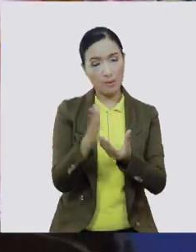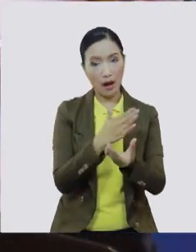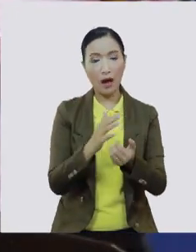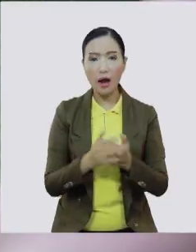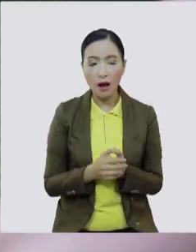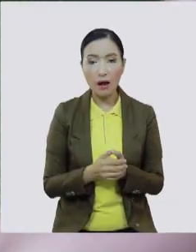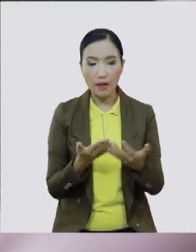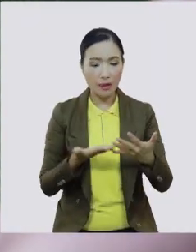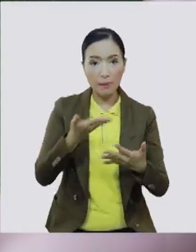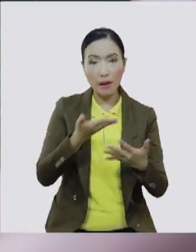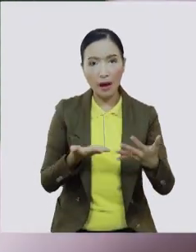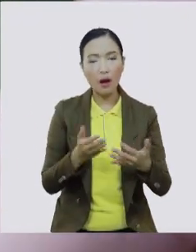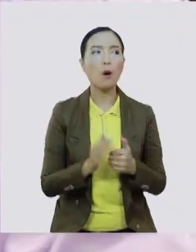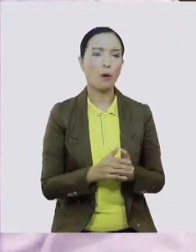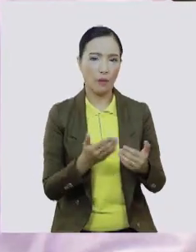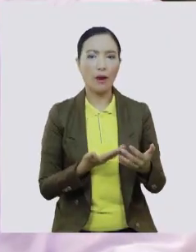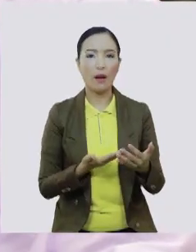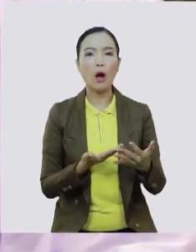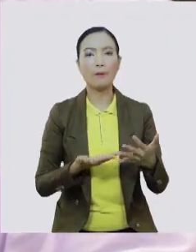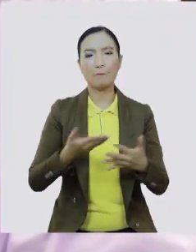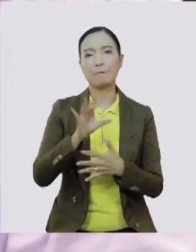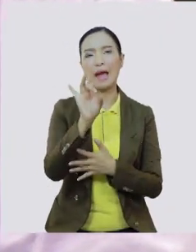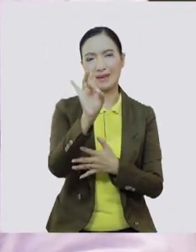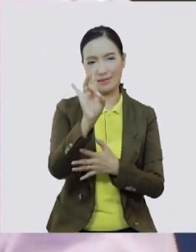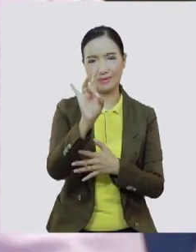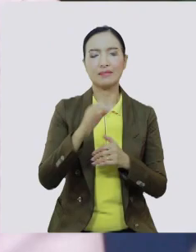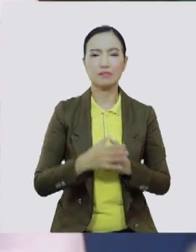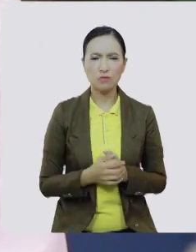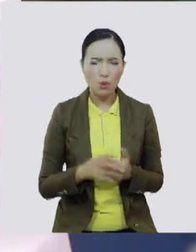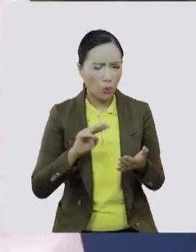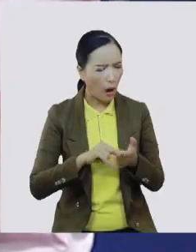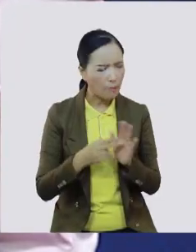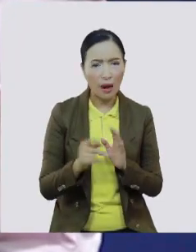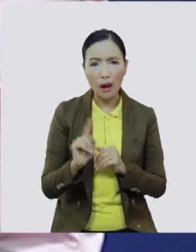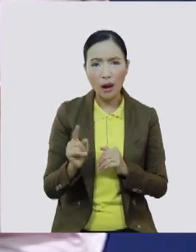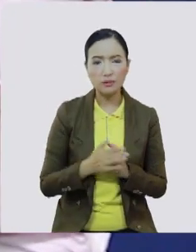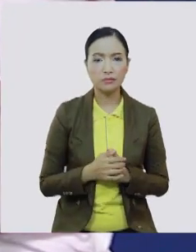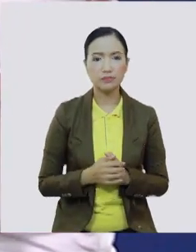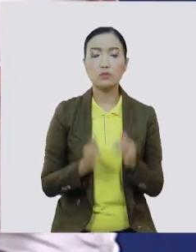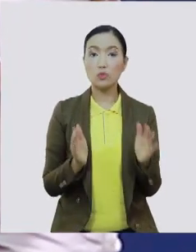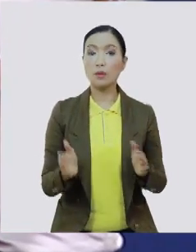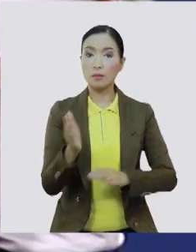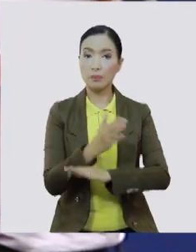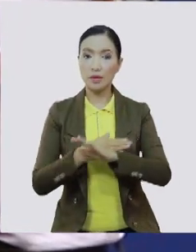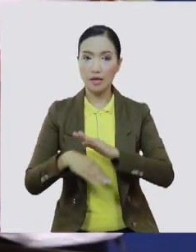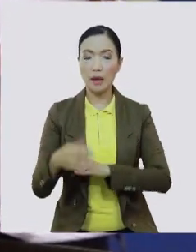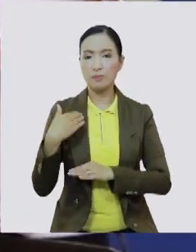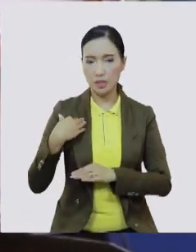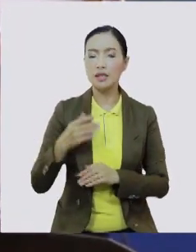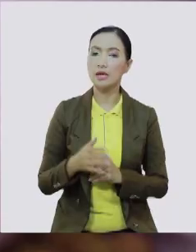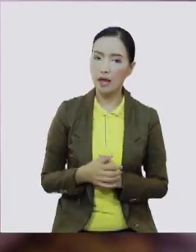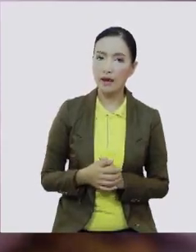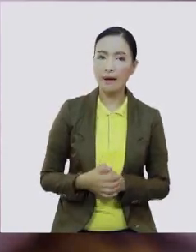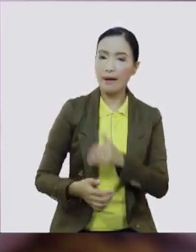ลาสไหนครับ อยู่ในระดับคลาส8ค่ะ คลาส8 ใช่ค่ะ คลาส8นี่หมายถึงอะไรครับ จริงๆความพิการเนี่ยก็คือของเราตายตัวเลยอาจจะ